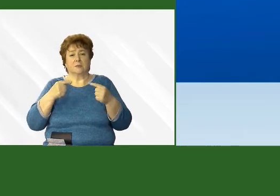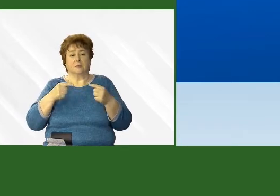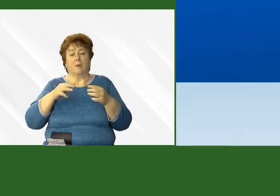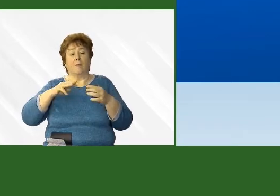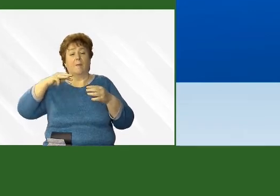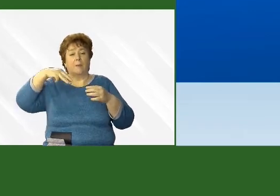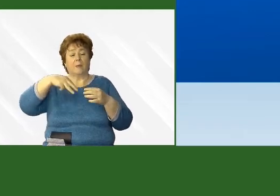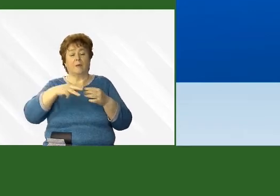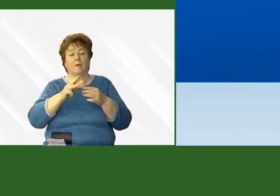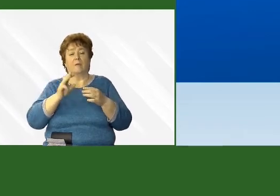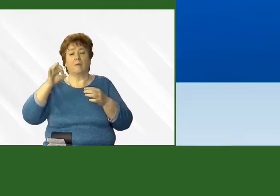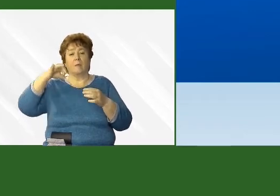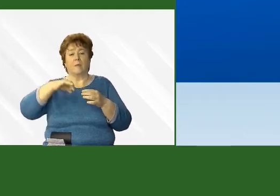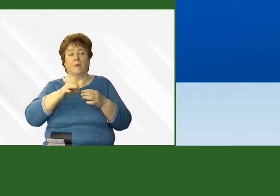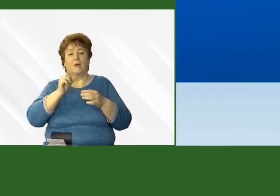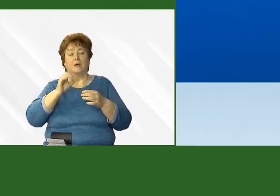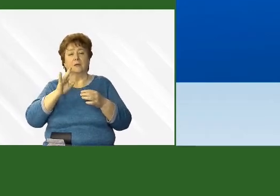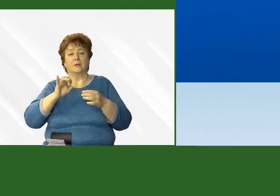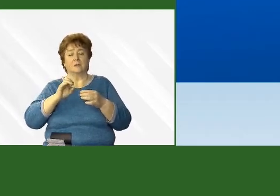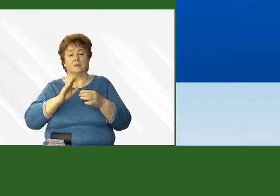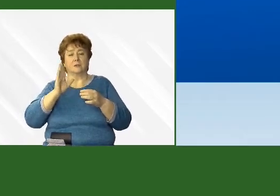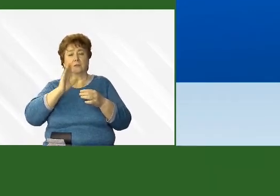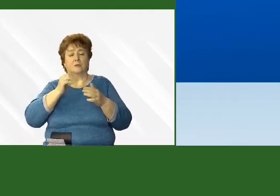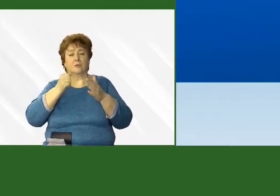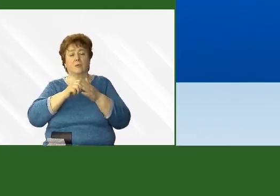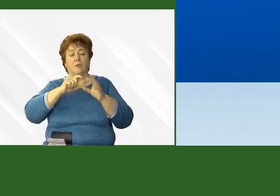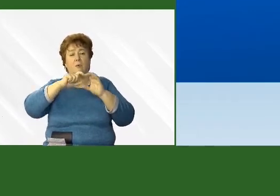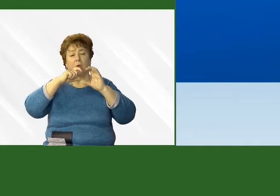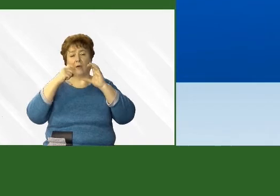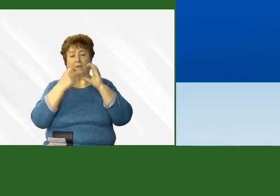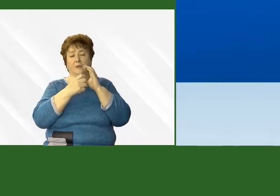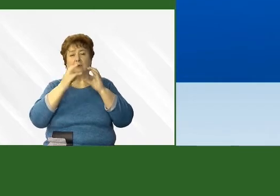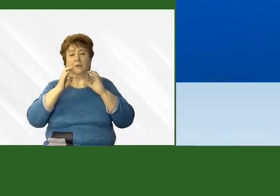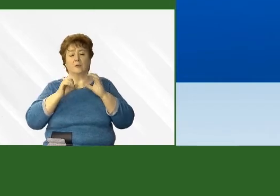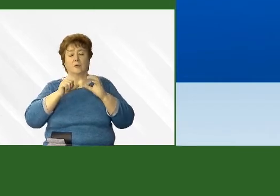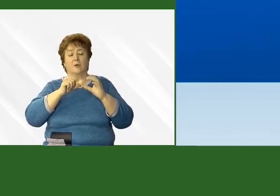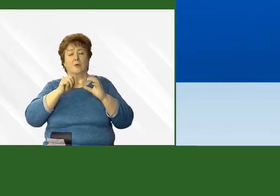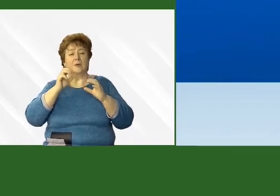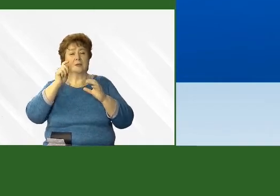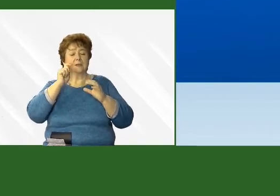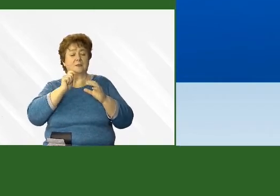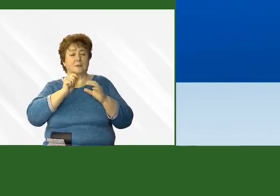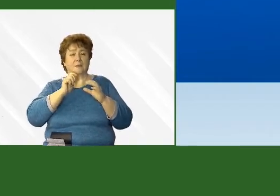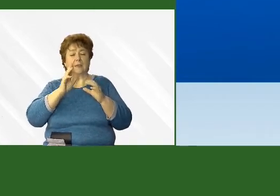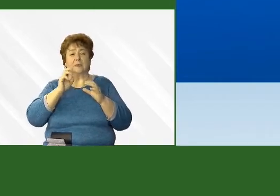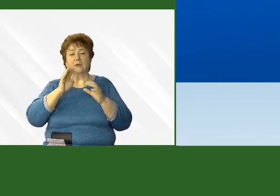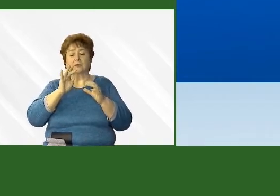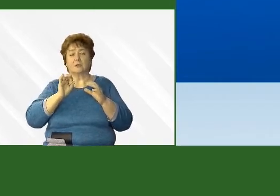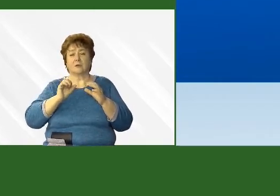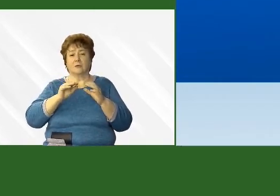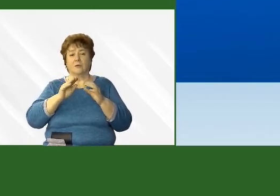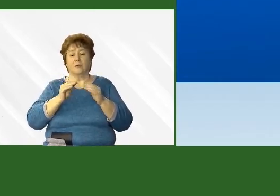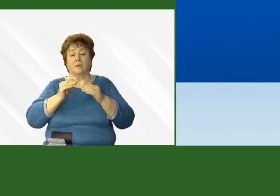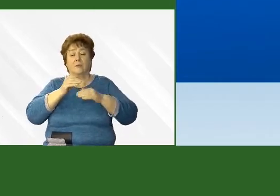в Мировом океане от арктических вод до экватора. Однако самки кашалота редко выходят за